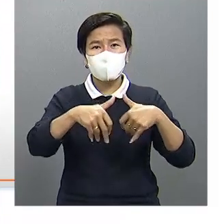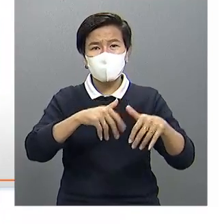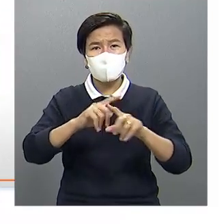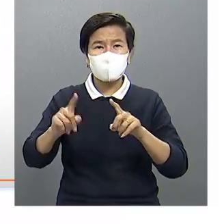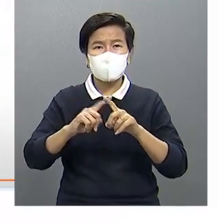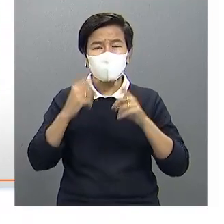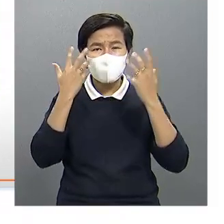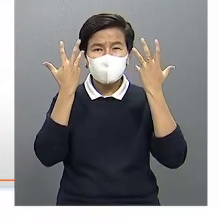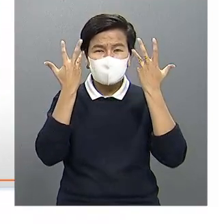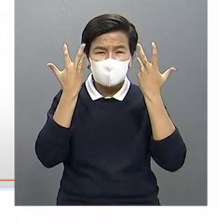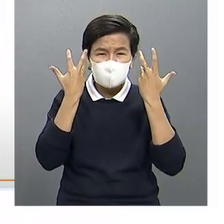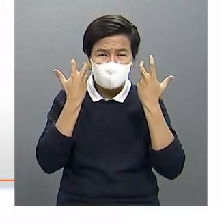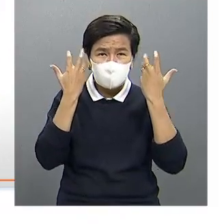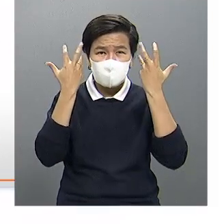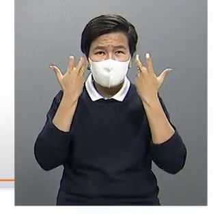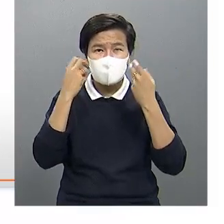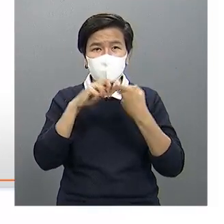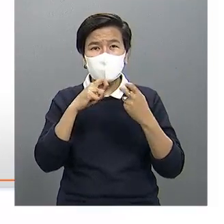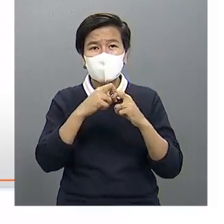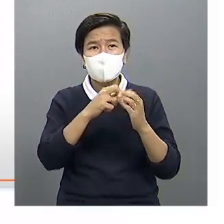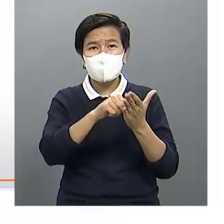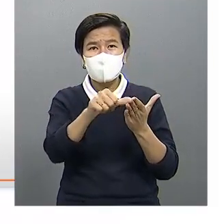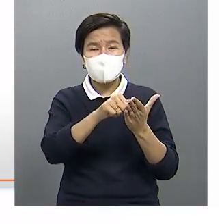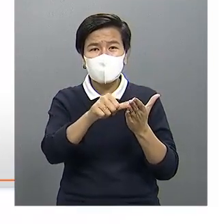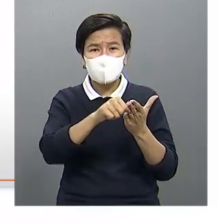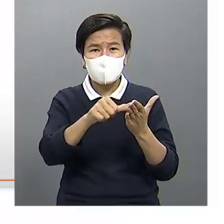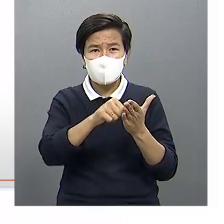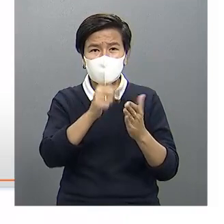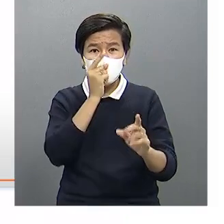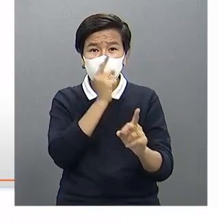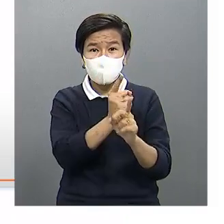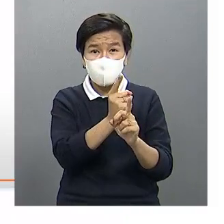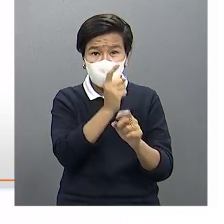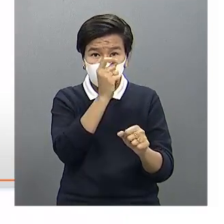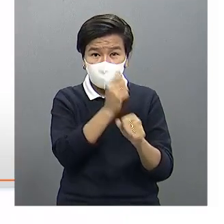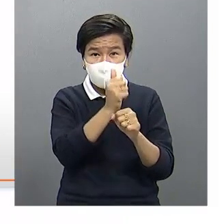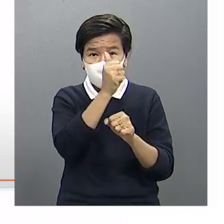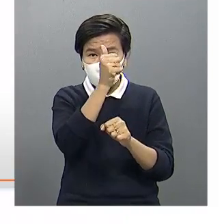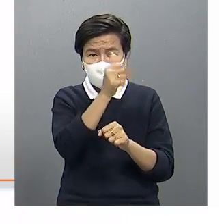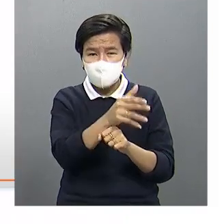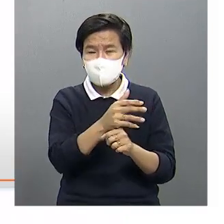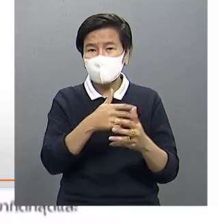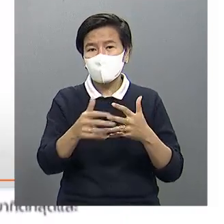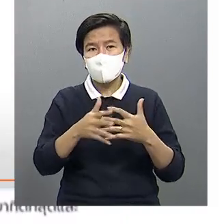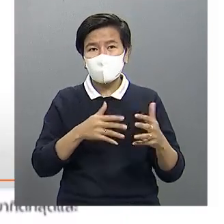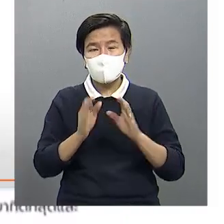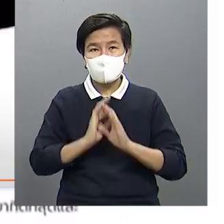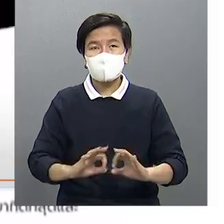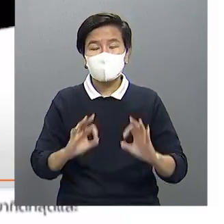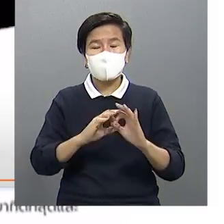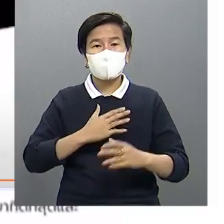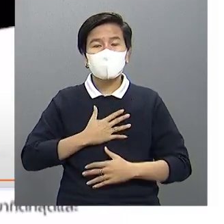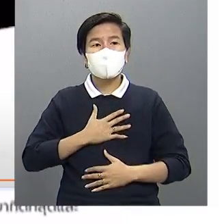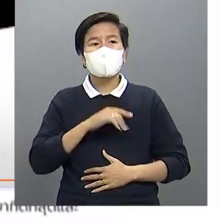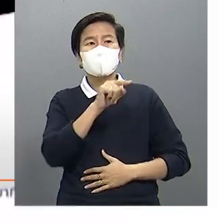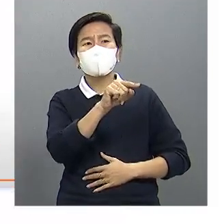ก้ไขปัญหาให้เขาได้ตรงขนาดนั้นแต่ว่าสิ่งหนึ่งที่เราทำได้แน่ๆครับคือการที่เราพยายามที่จะไปฟังเขาแล้วเราเข้าใจเขาแล้วเราไม่ตัดสิน